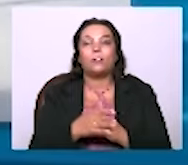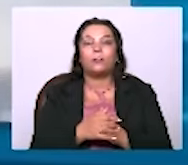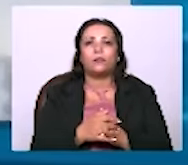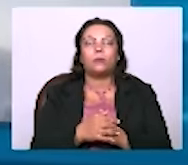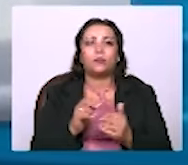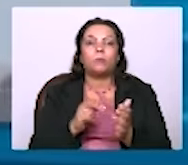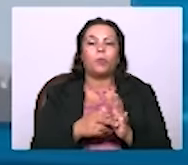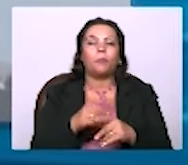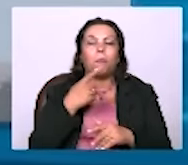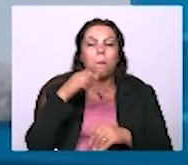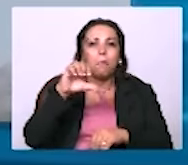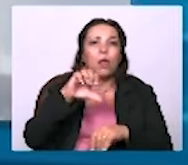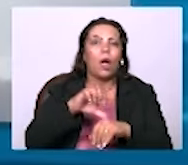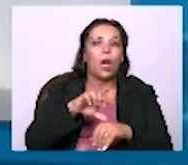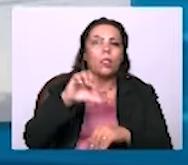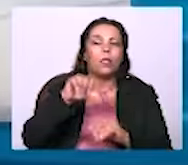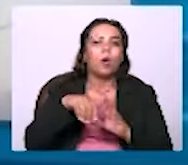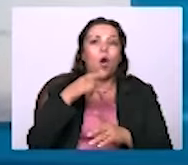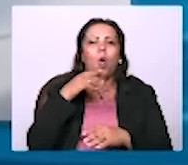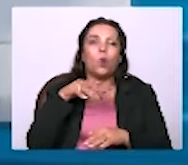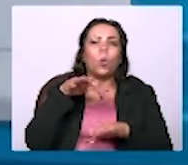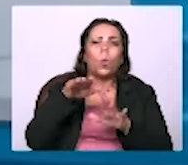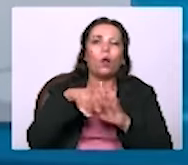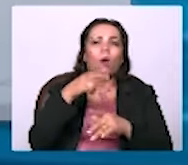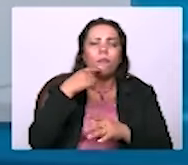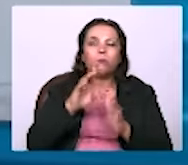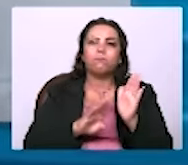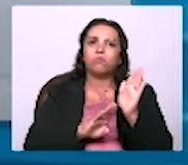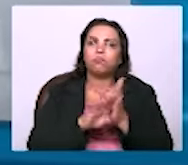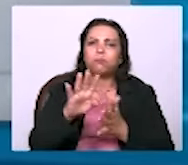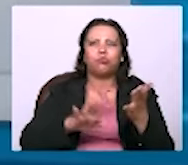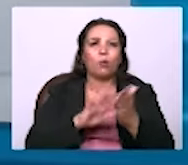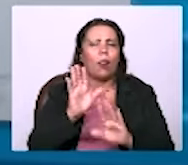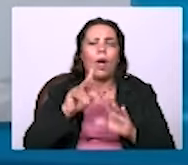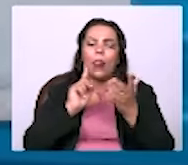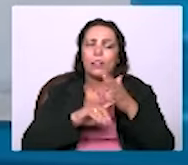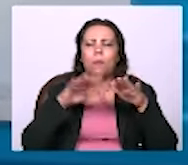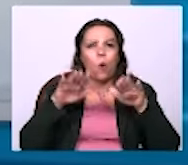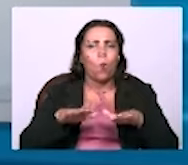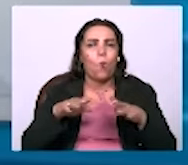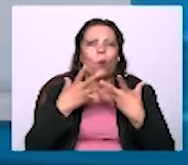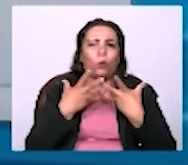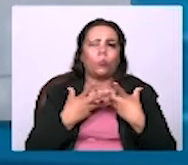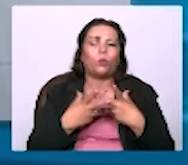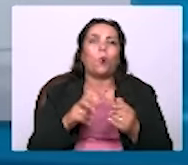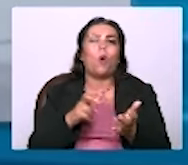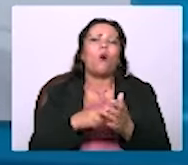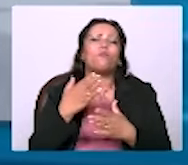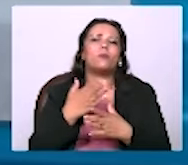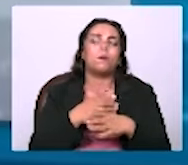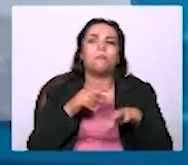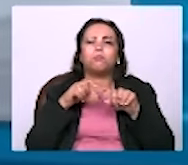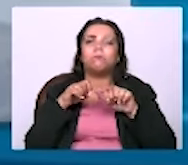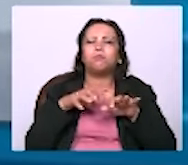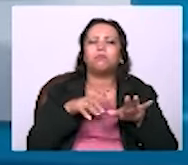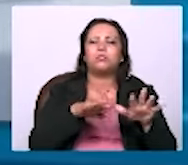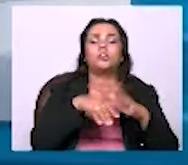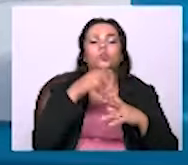اللي بتخرج عن دول المنطقه بتصب في ذلك عدم التصعيد والتهدئه والخوف من الانجرار الى